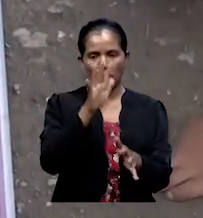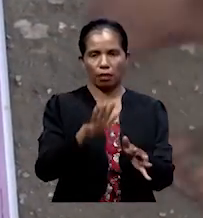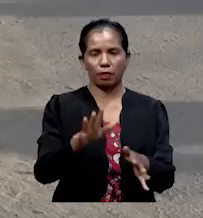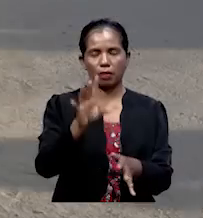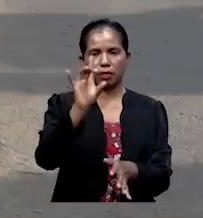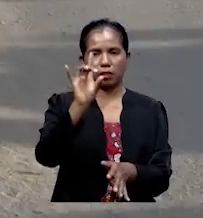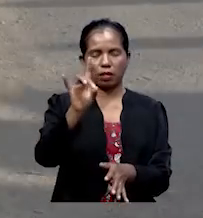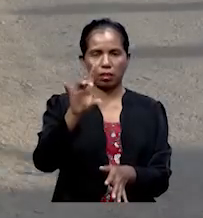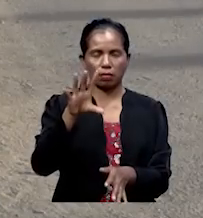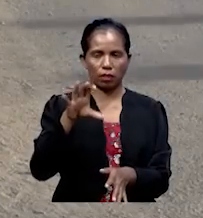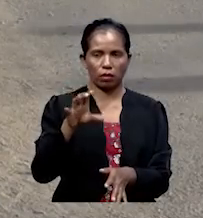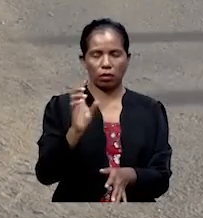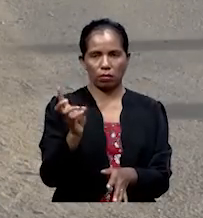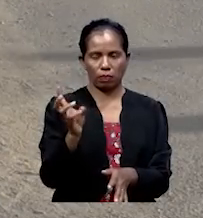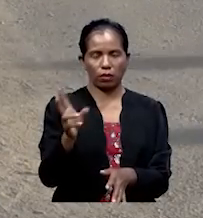resin hetu.